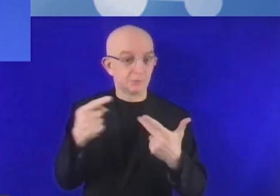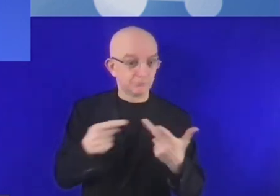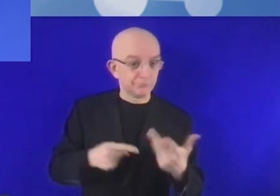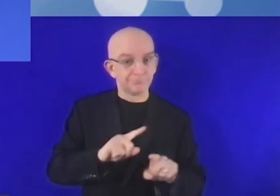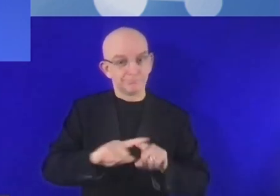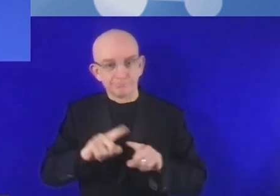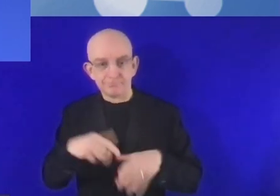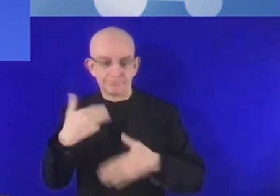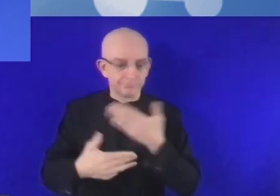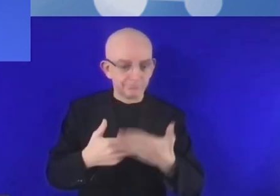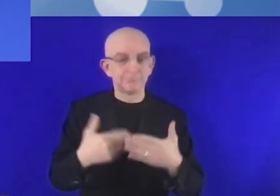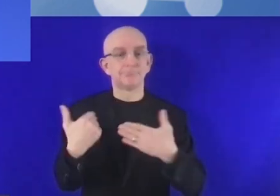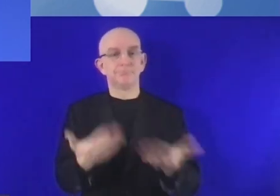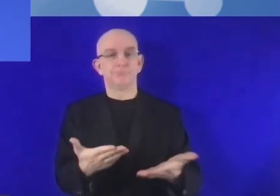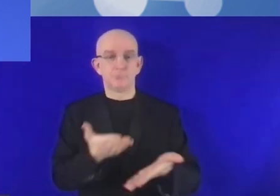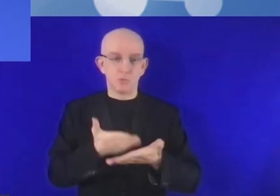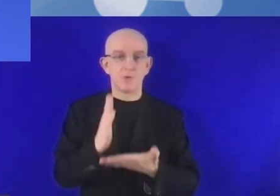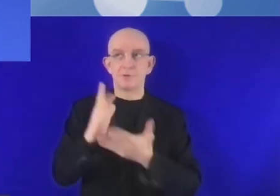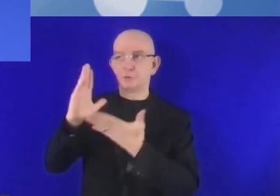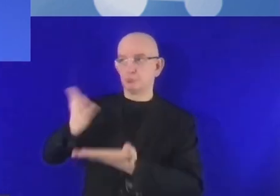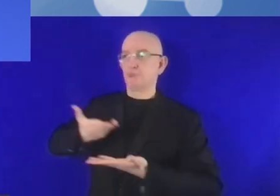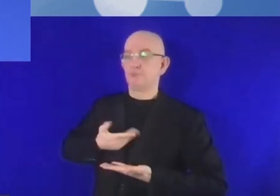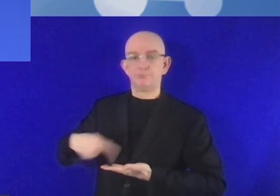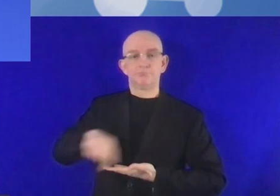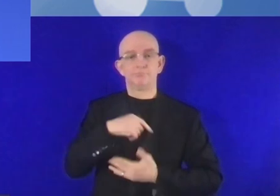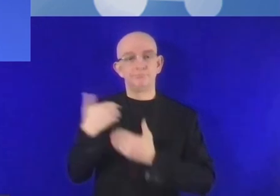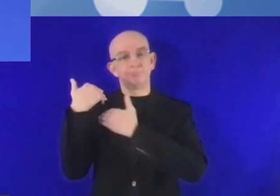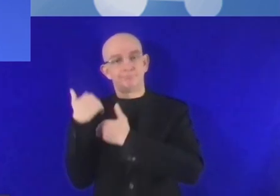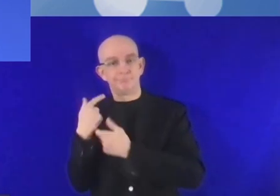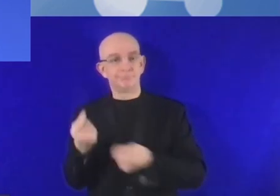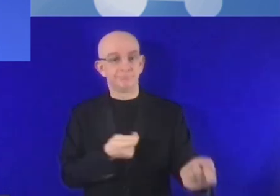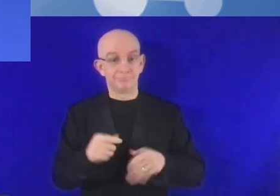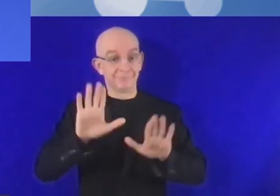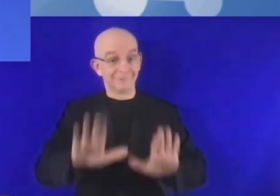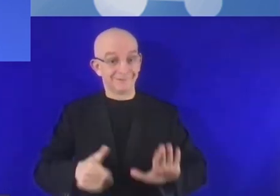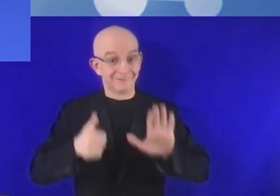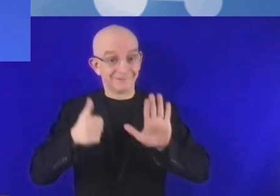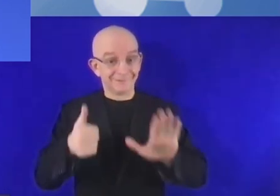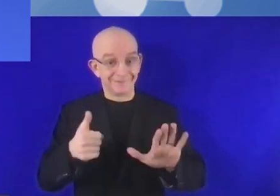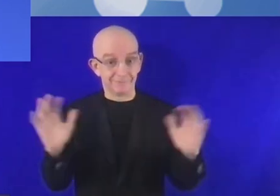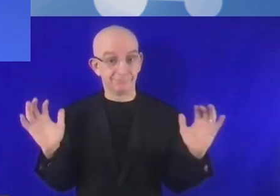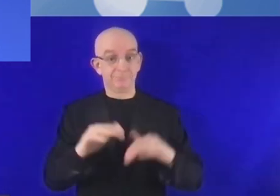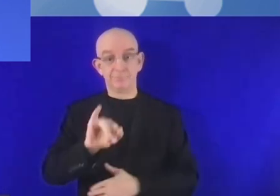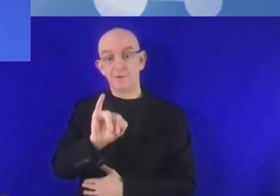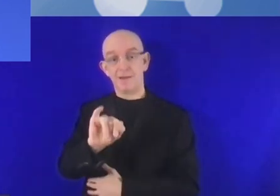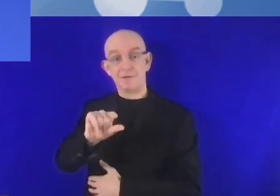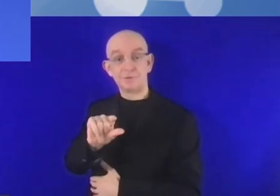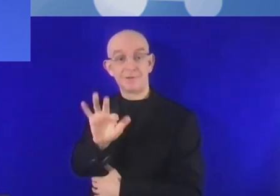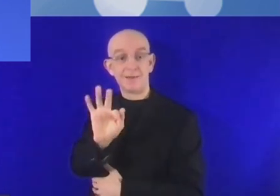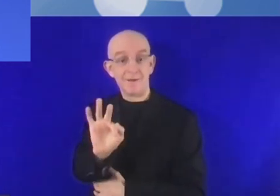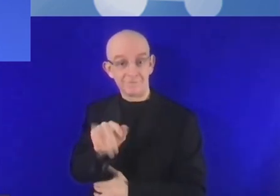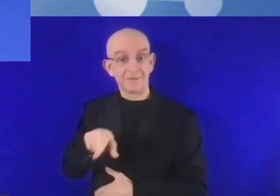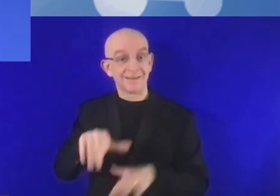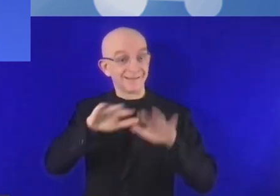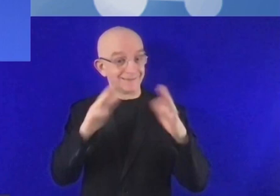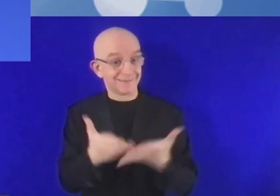tak naprawdę od wielu lat zmienia się perspektywa na znacznie bardziej strategiczną. Czyli nie rozmawiamy już tylko o zarządzaniu internetem,